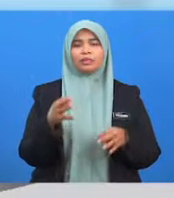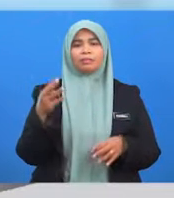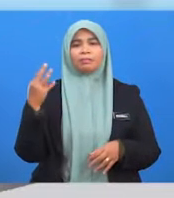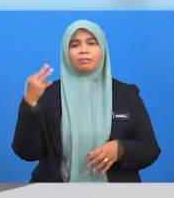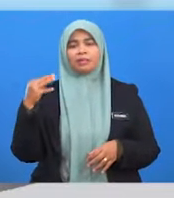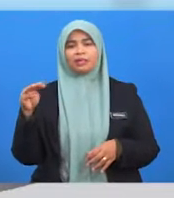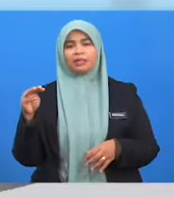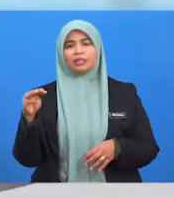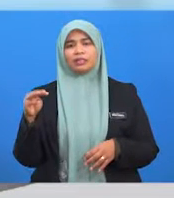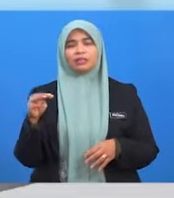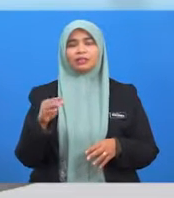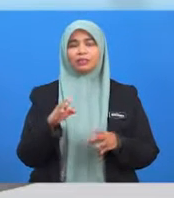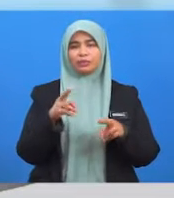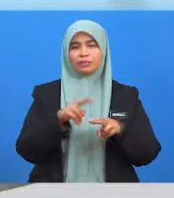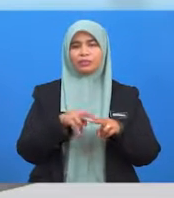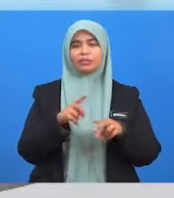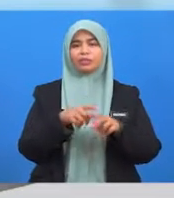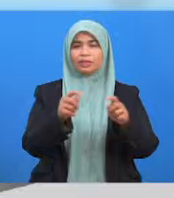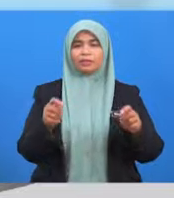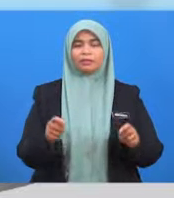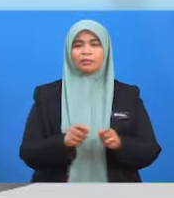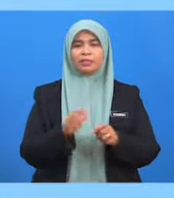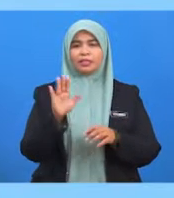semua berada di tempat yang berlainan.